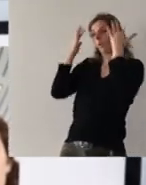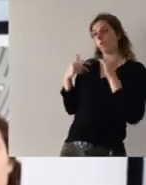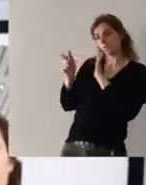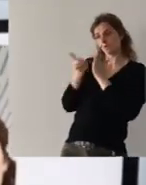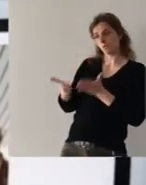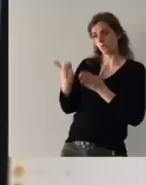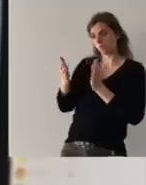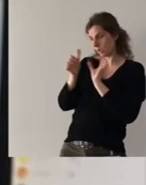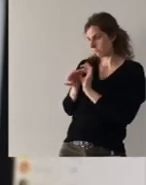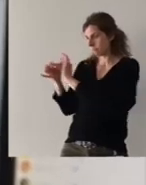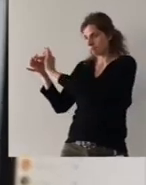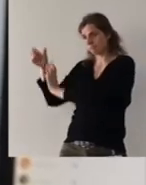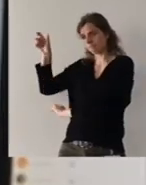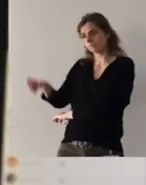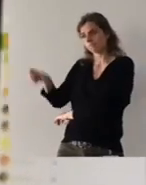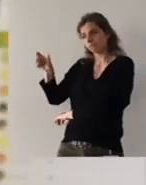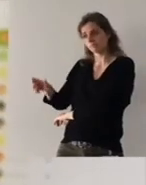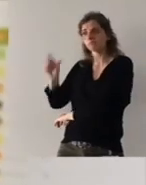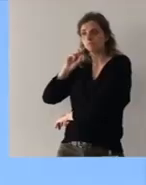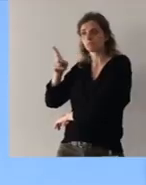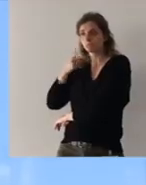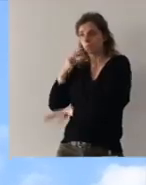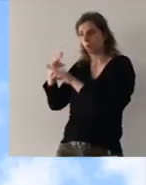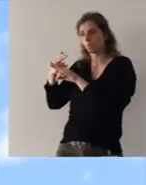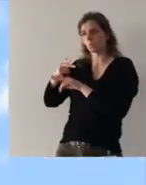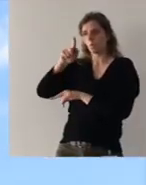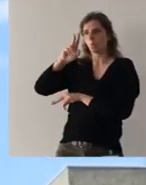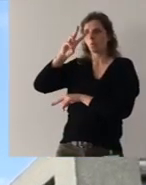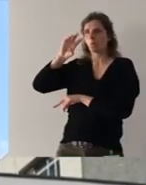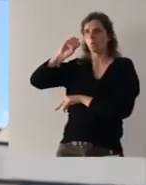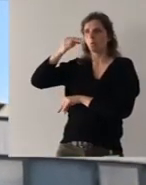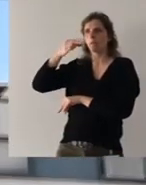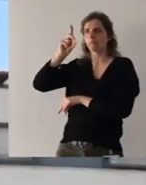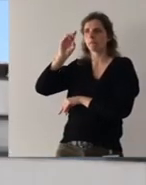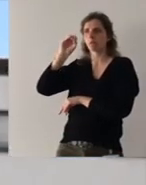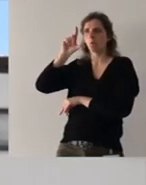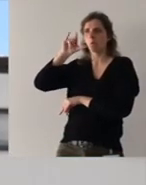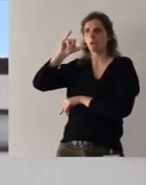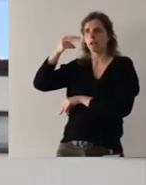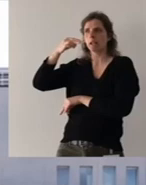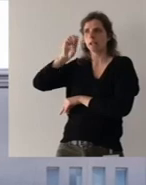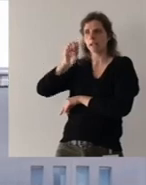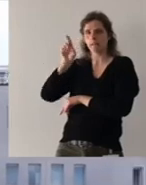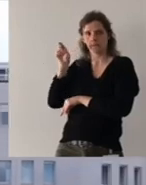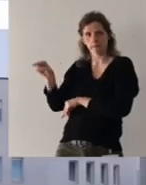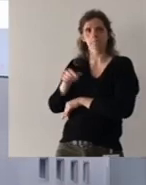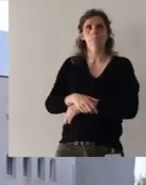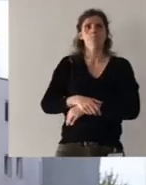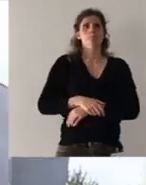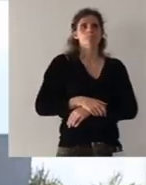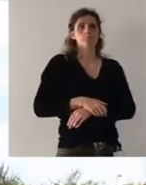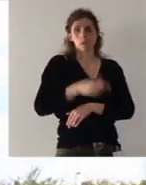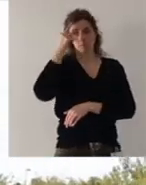Corinne, aujourd'hui vous êtes accompagnée justement d'une usagée qui s'appelle Gwendoline. Alors Gwendoline, c'était